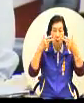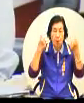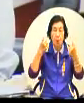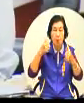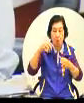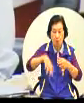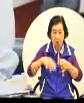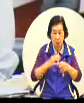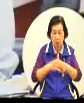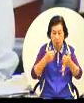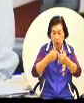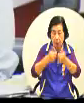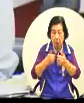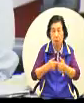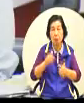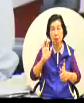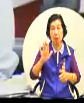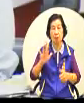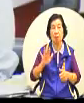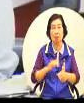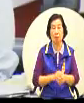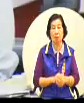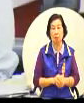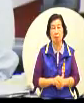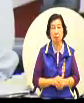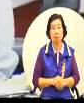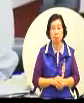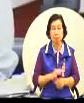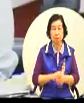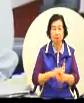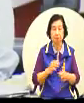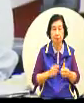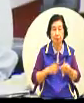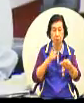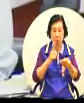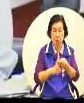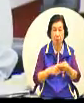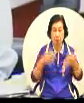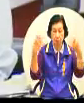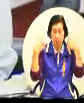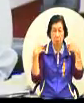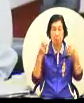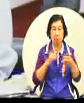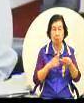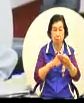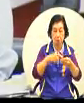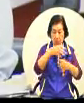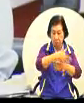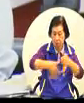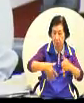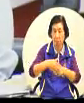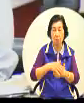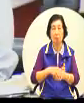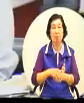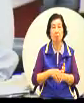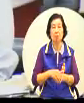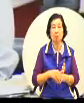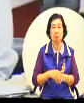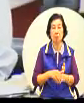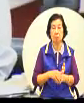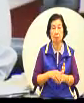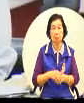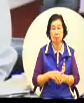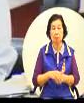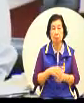行政院圆明会的主管人员包括主委应该要